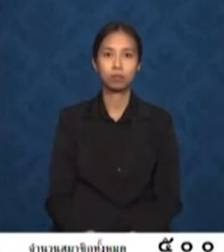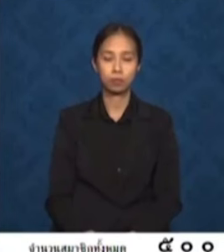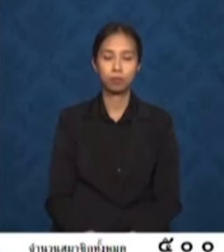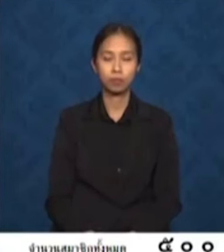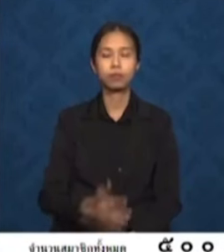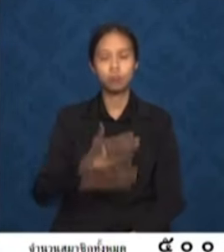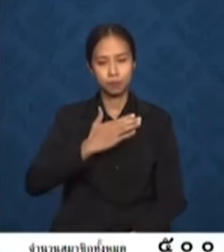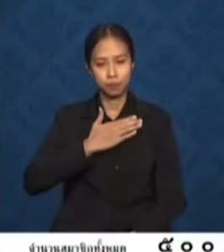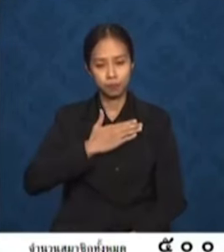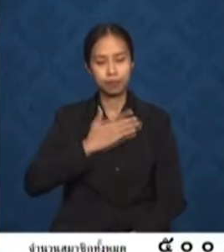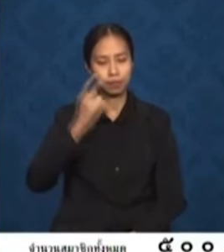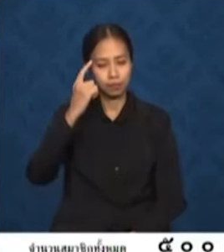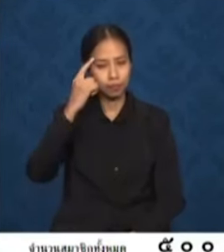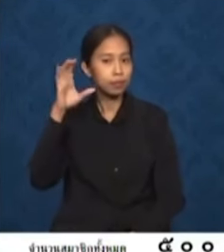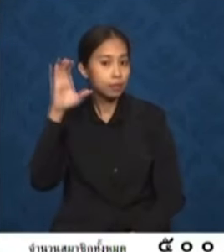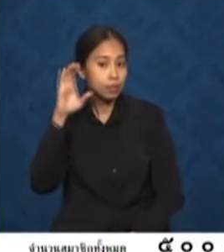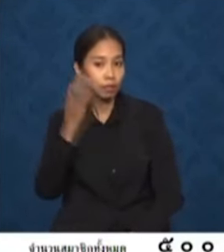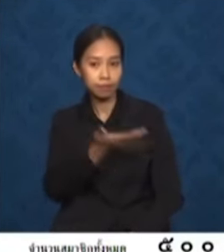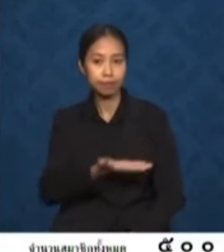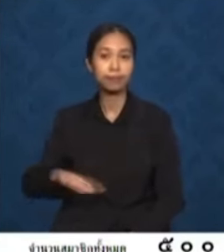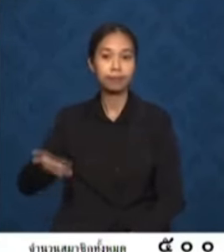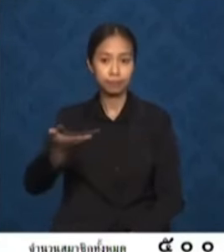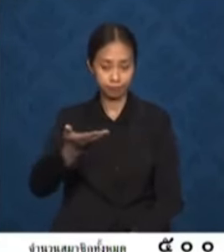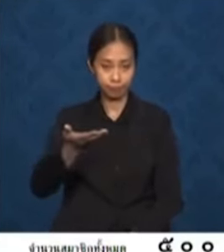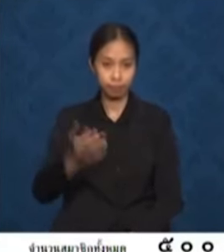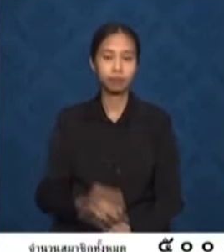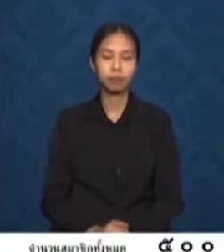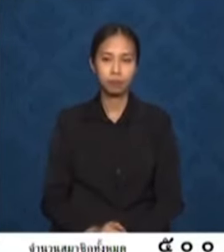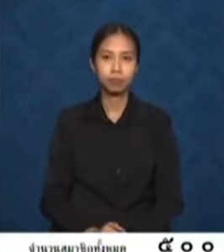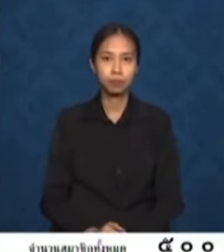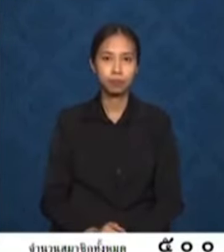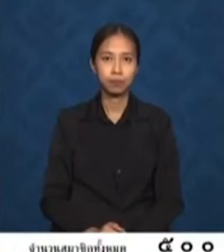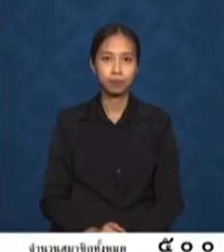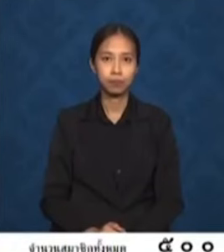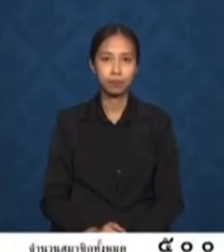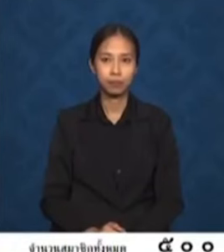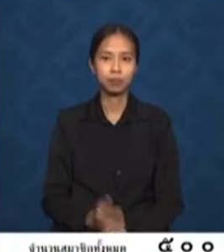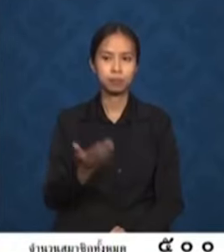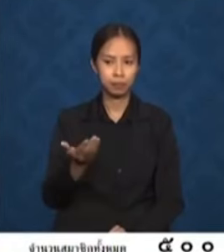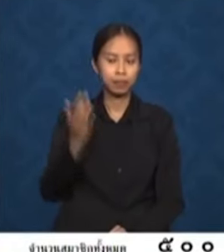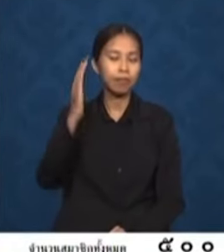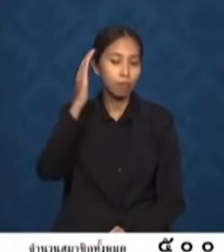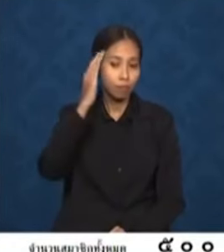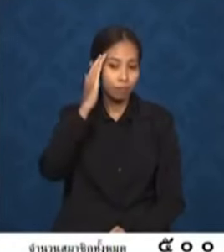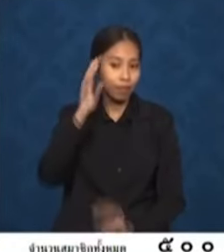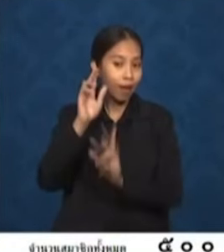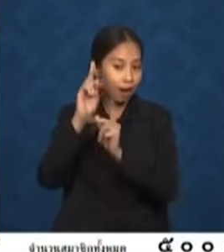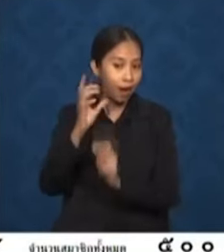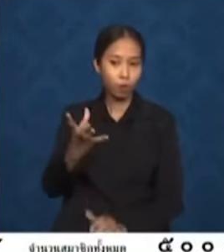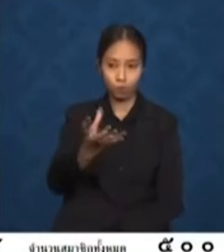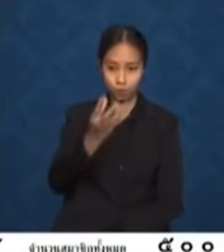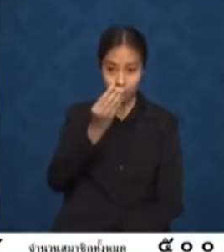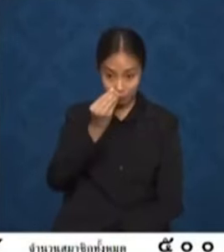ซึผมเชื่อว่า ทุกท่านที่นงอยในห้องนี้ และฝั่งอยู่ทั้งบ้านได้รับทราบข่วสาร